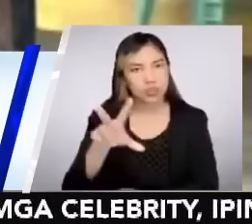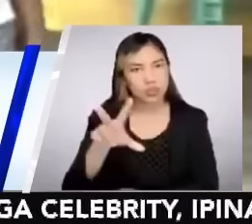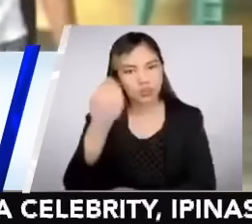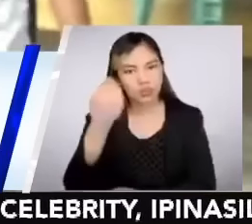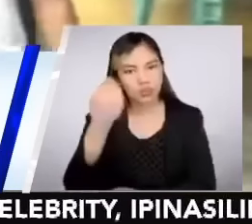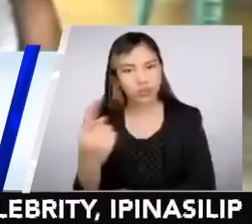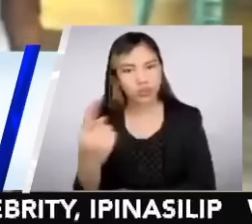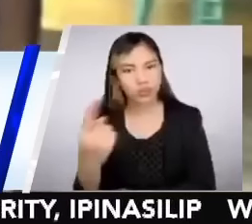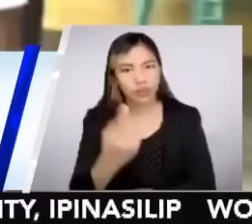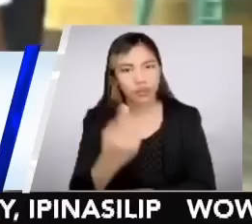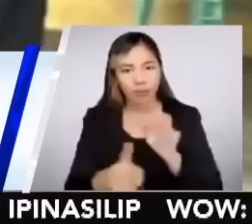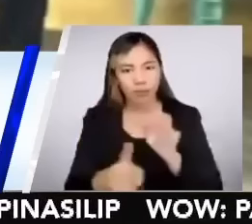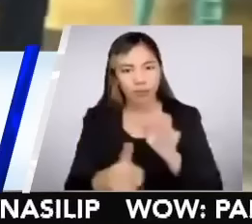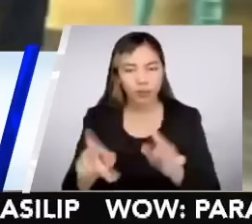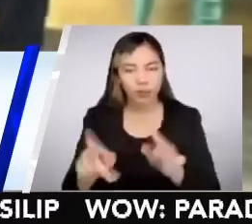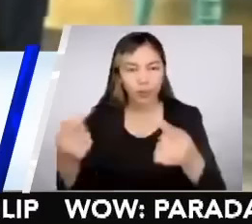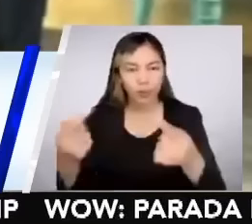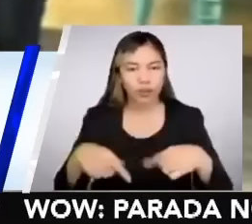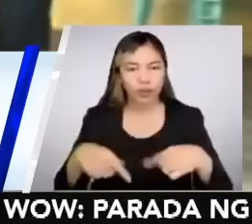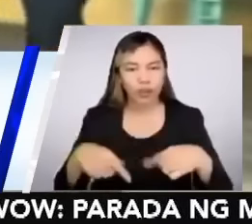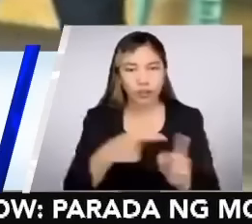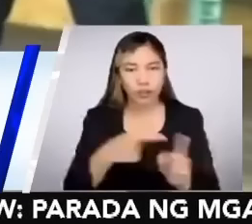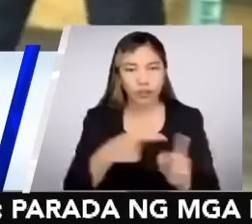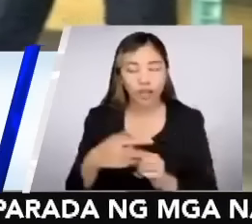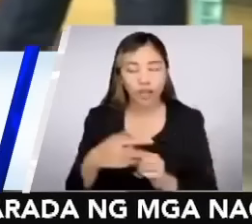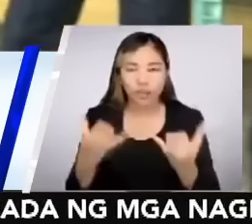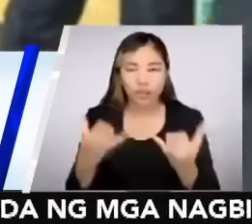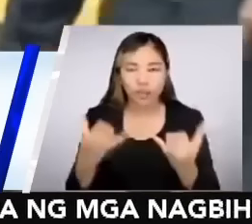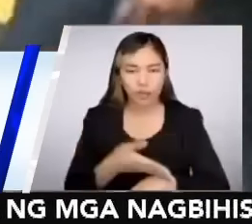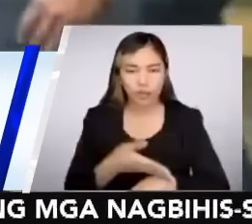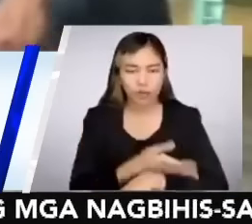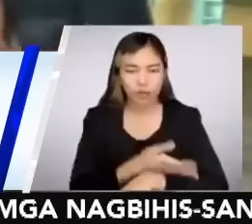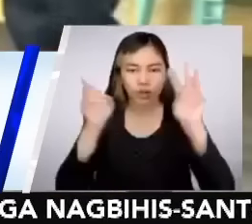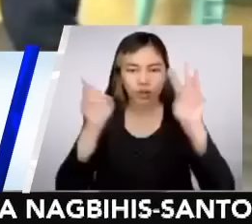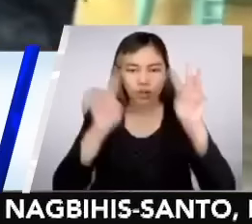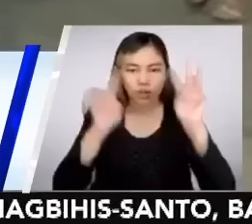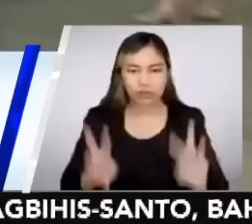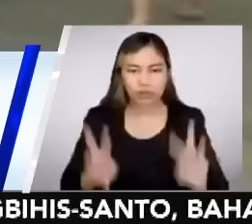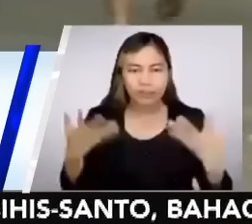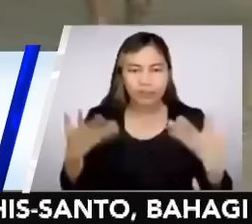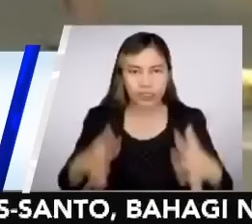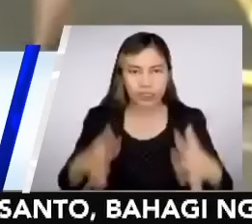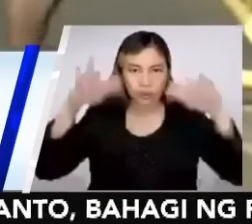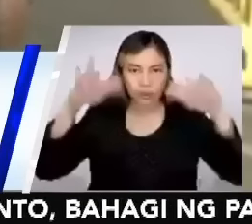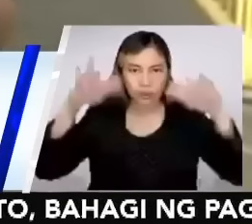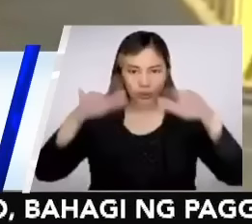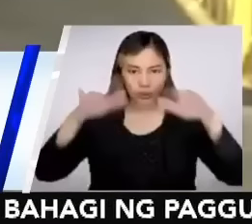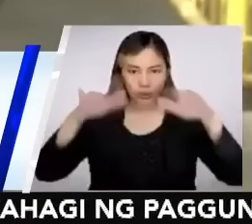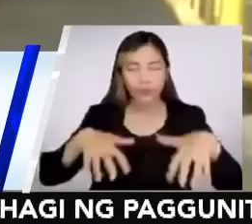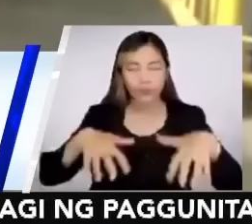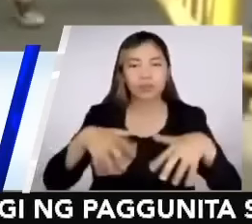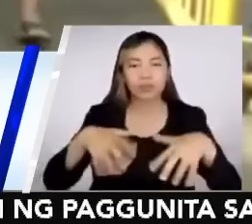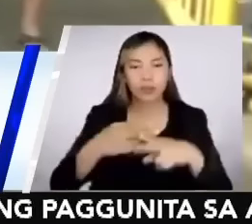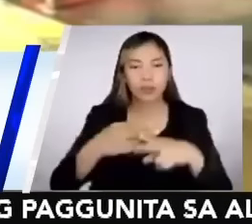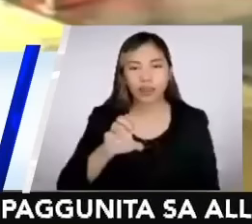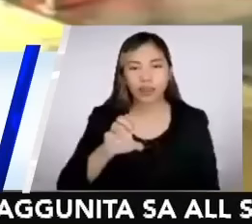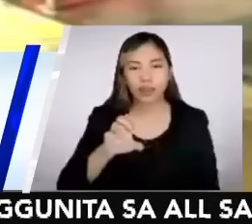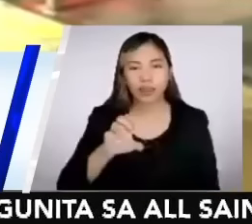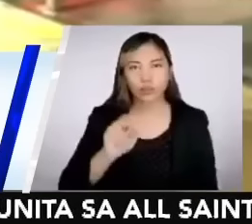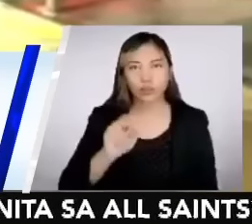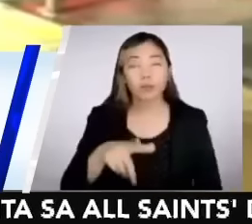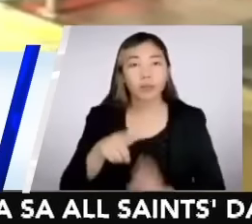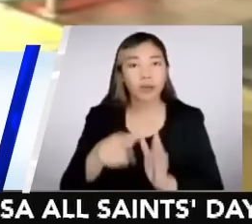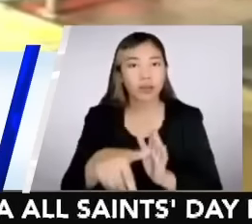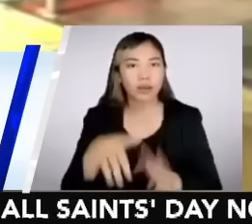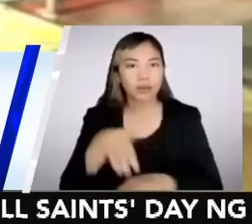kasi gumaganda ang panahon matapos nga ang pag-uulan na dulot din ng Bagyong Leon. Kaya raw mamayang hapon hanggang bukas ay inaasahan